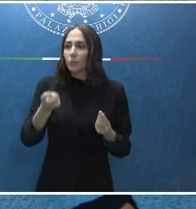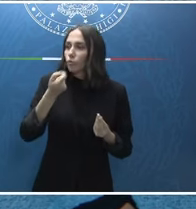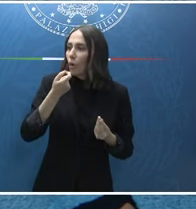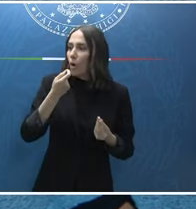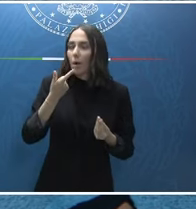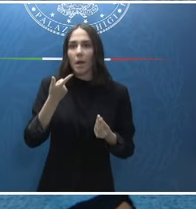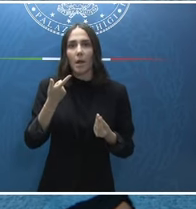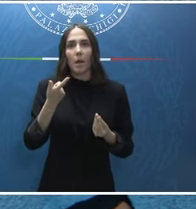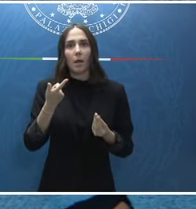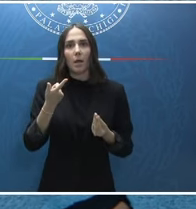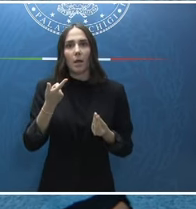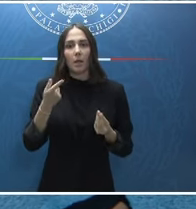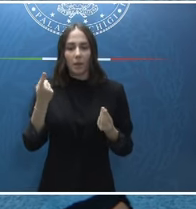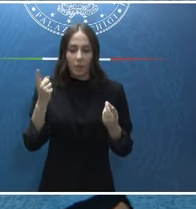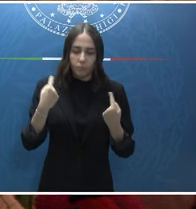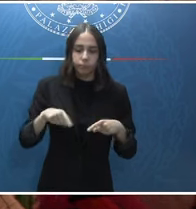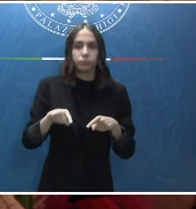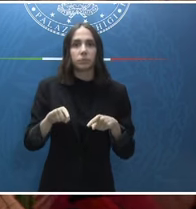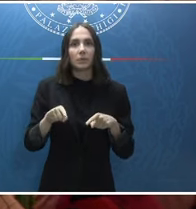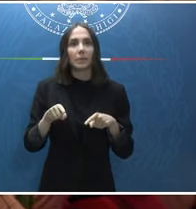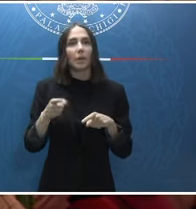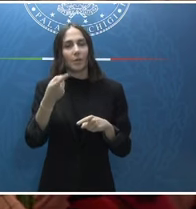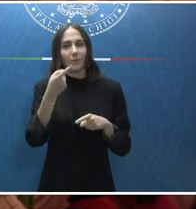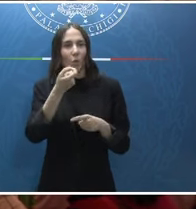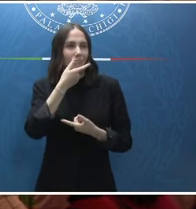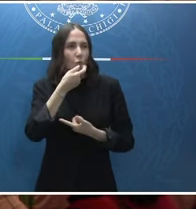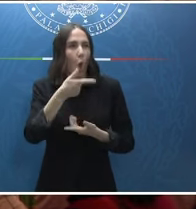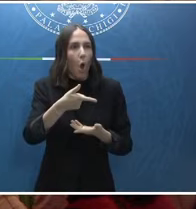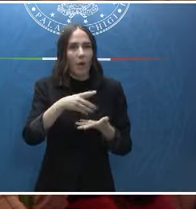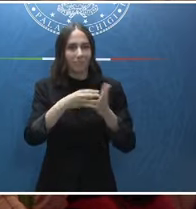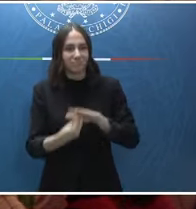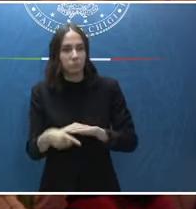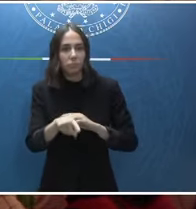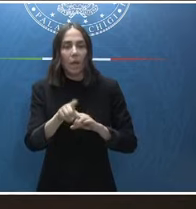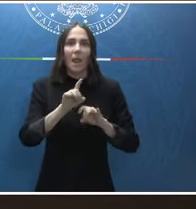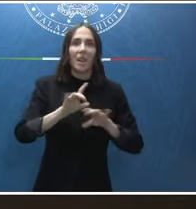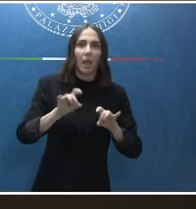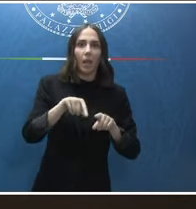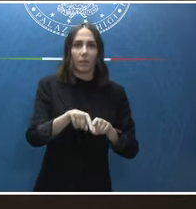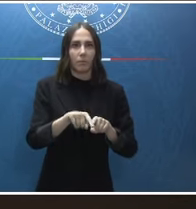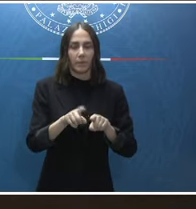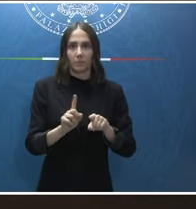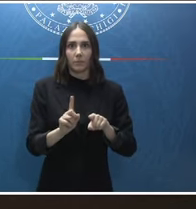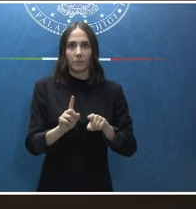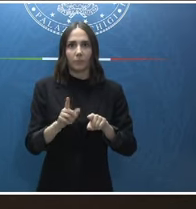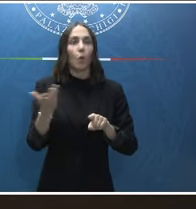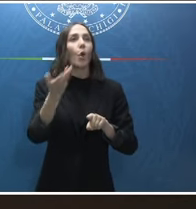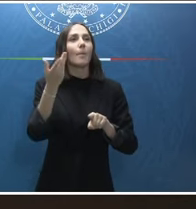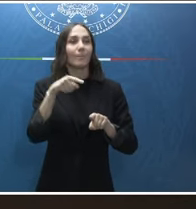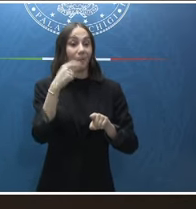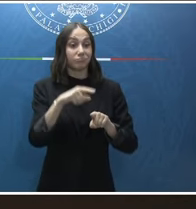a quanti oggi credono che la liberazione delle sostanze stupefacenti porta la società ad essere più